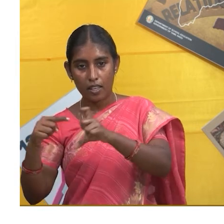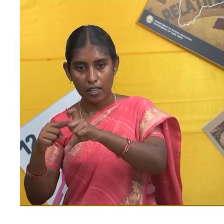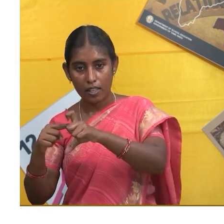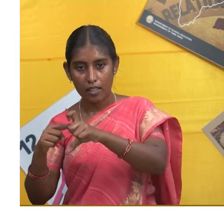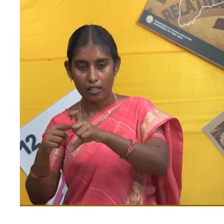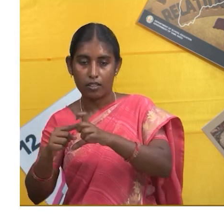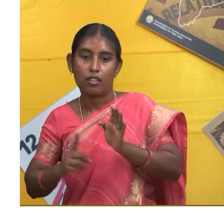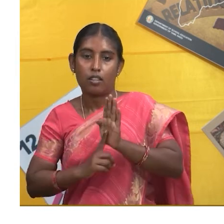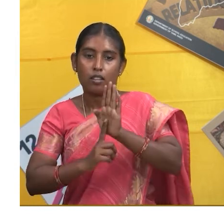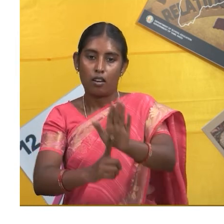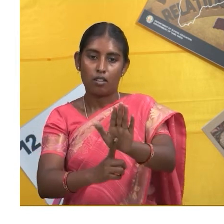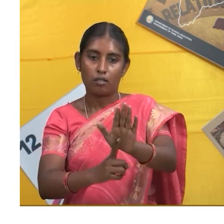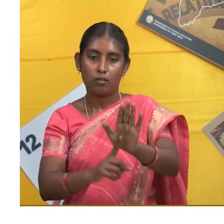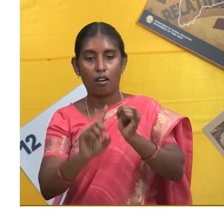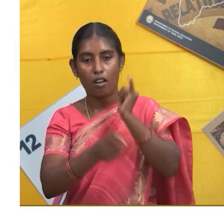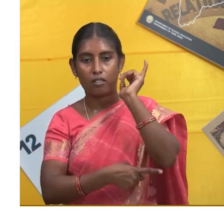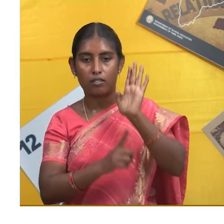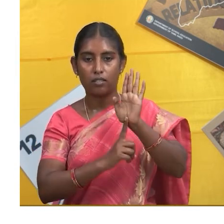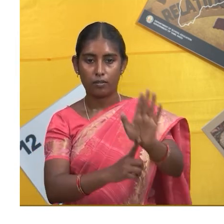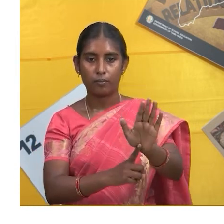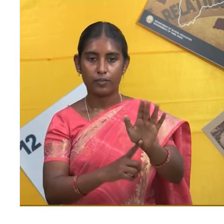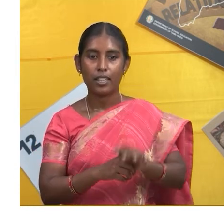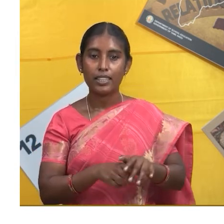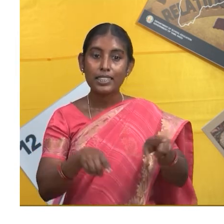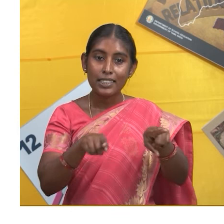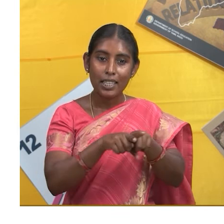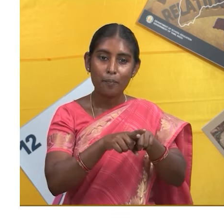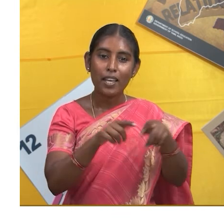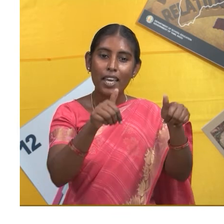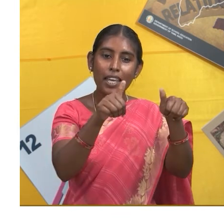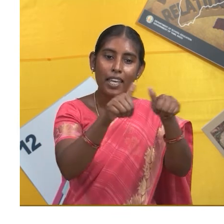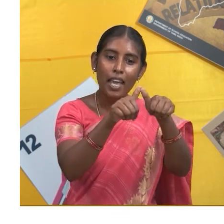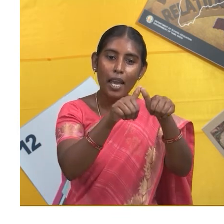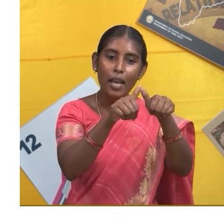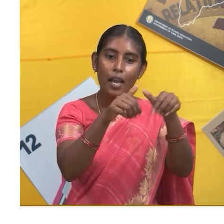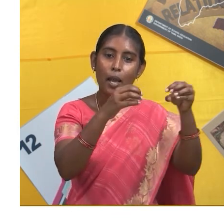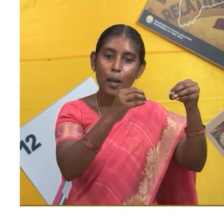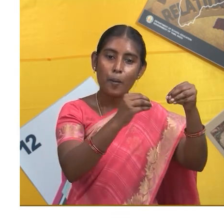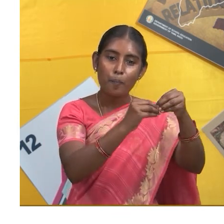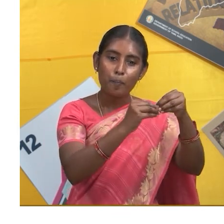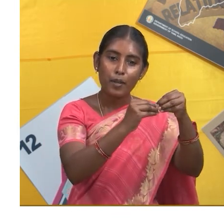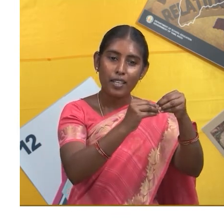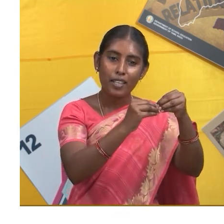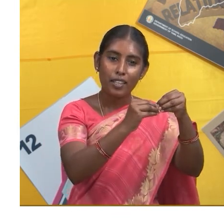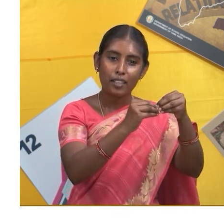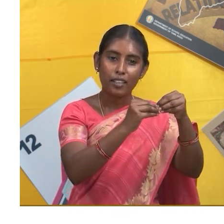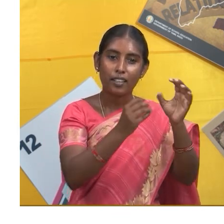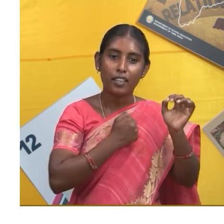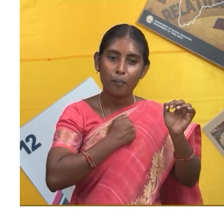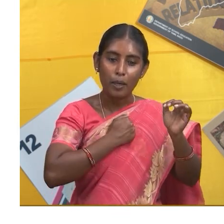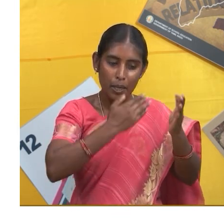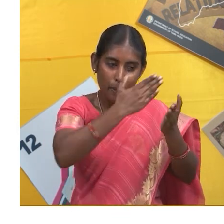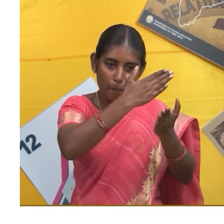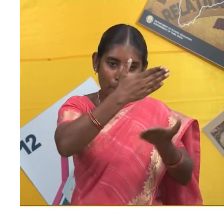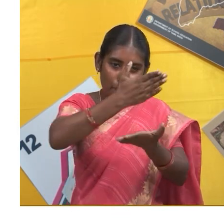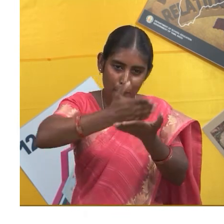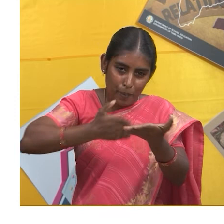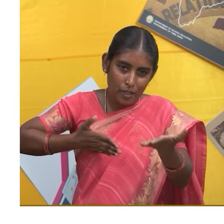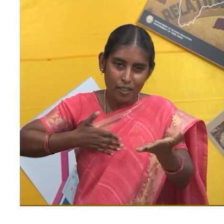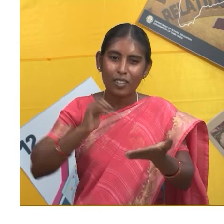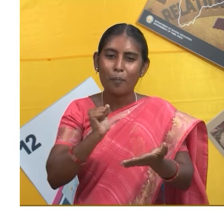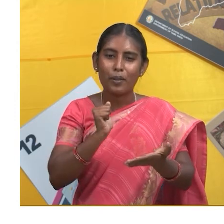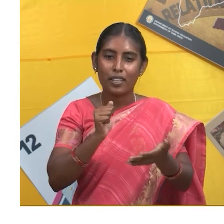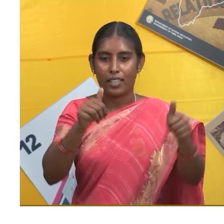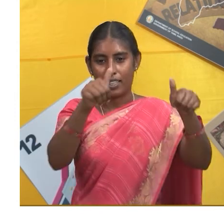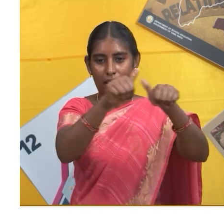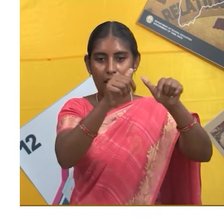host